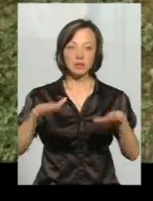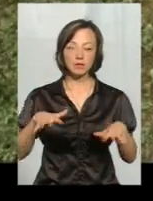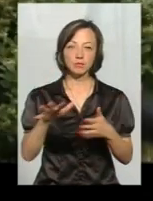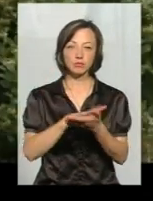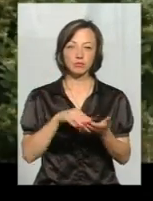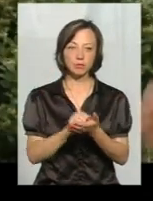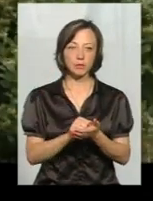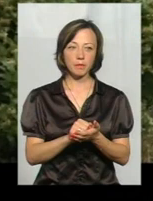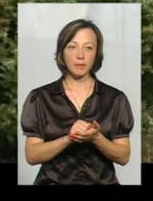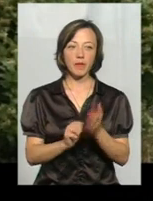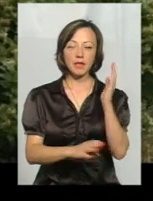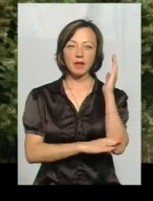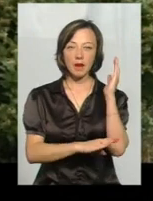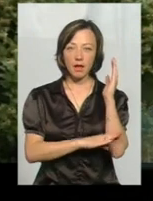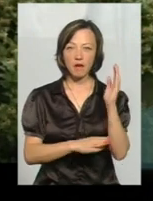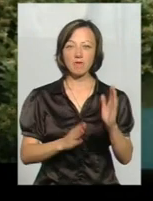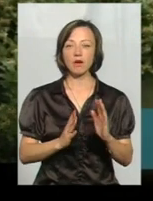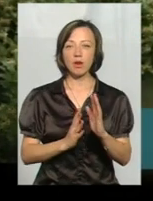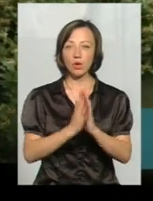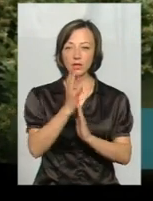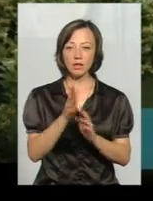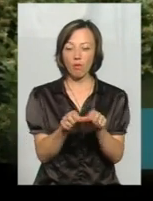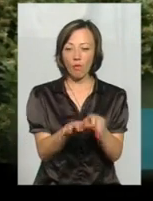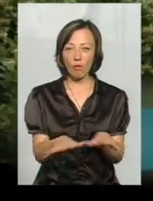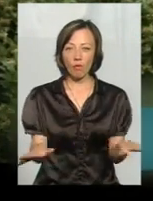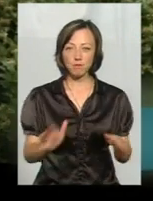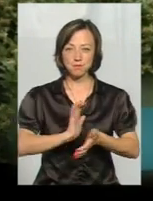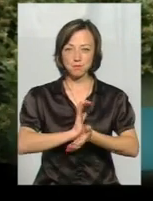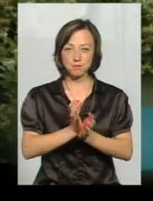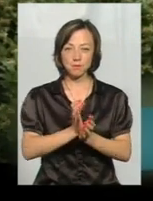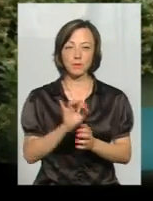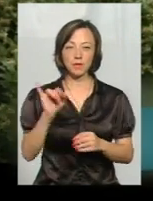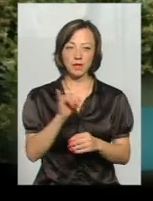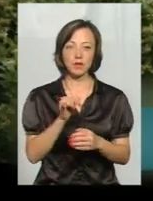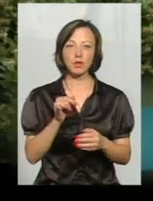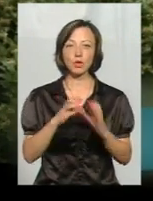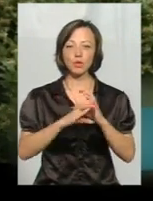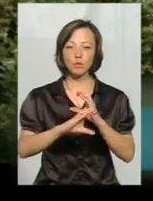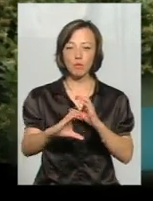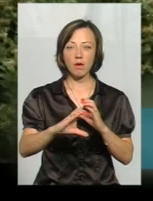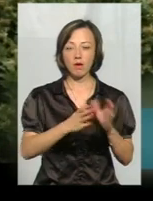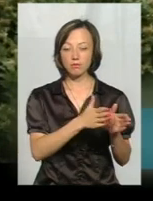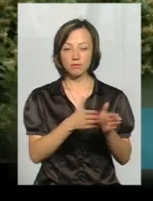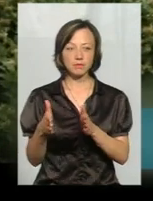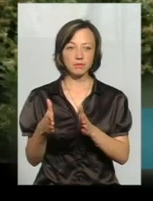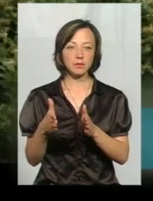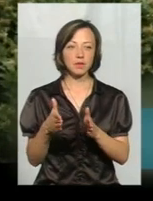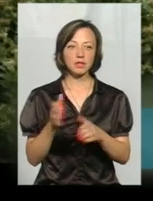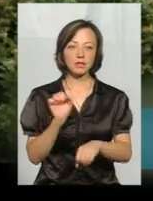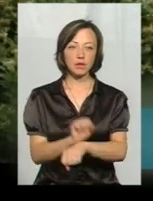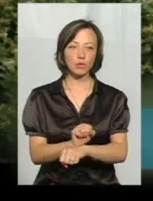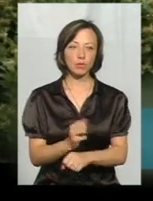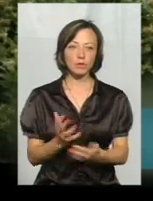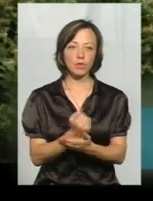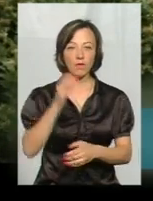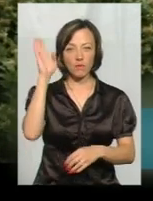ладу. Дерева ростуть, коріння розперло, розумієте? Ну і вийшло, труба змістилася і вийшов затор. І